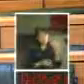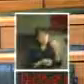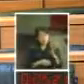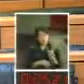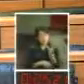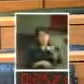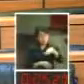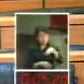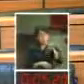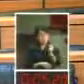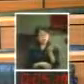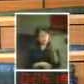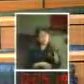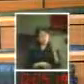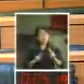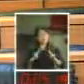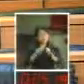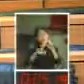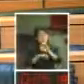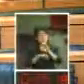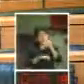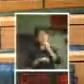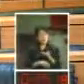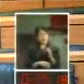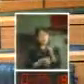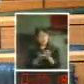ทยว่ามีการจัดซื้อ